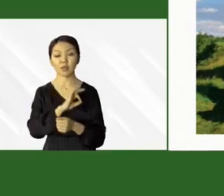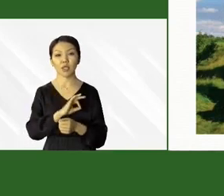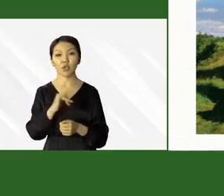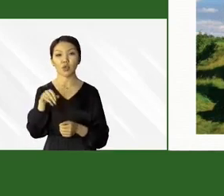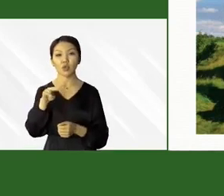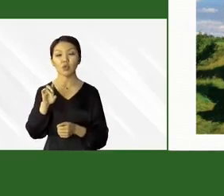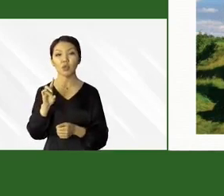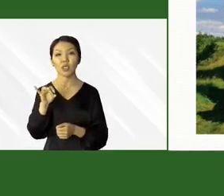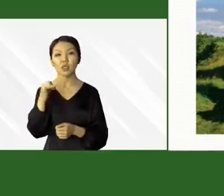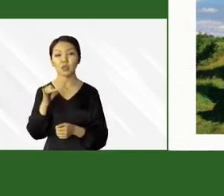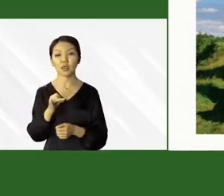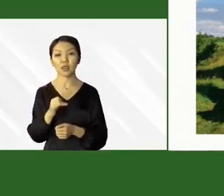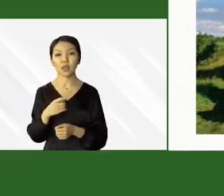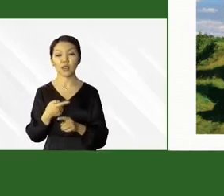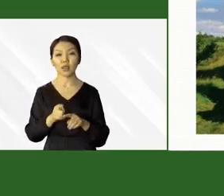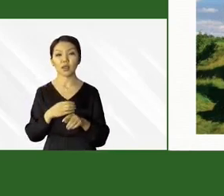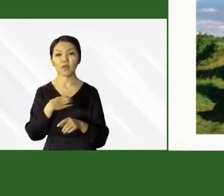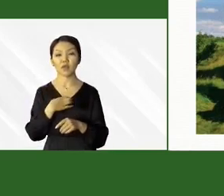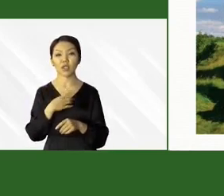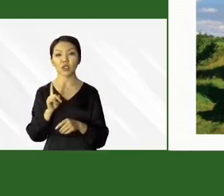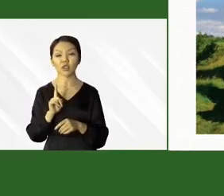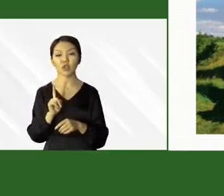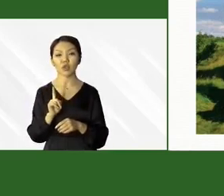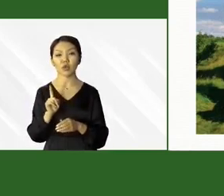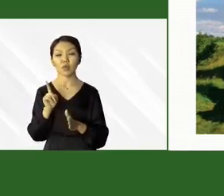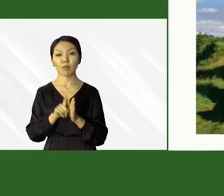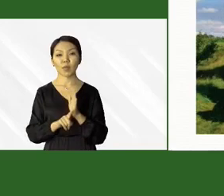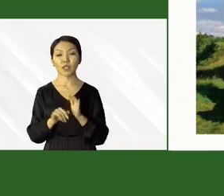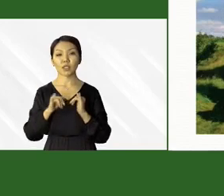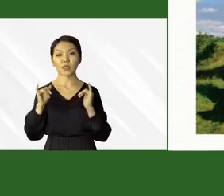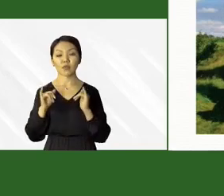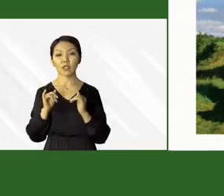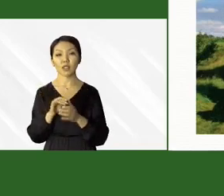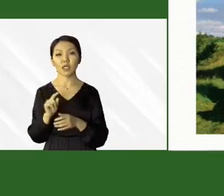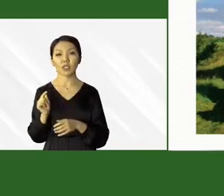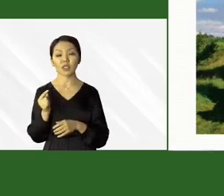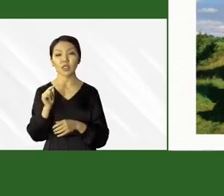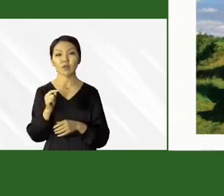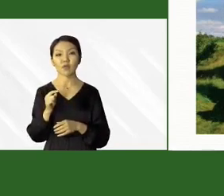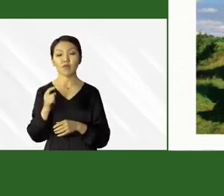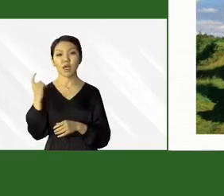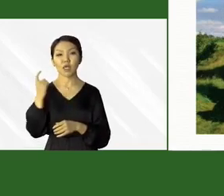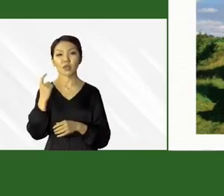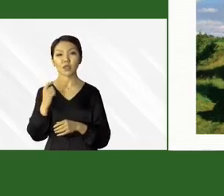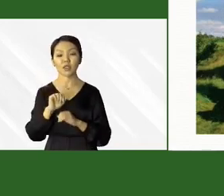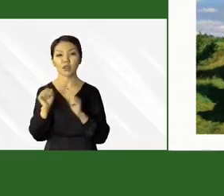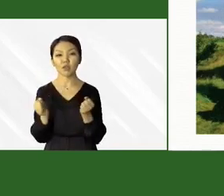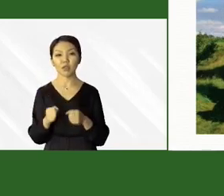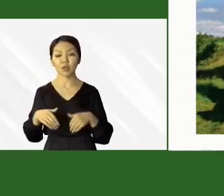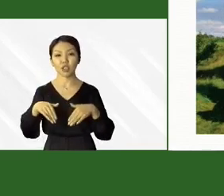Это важно еще и потому, что без развития зернового хозяйства невозможно решить проблемы